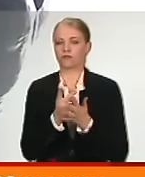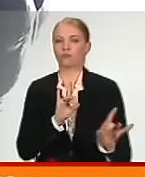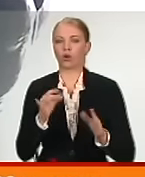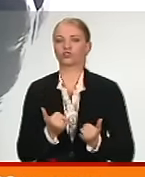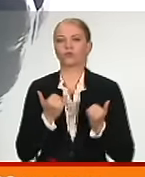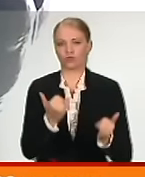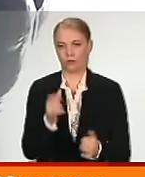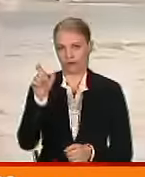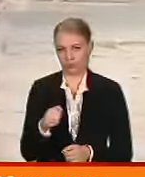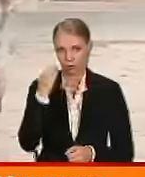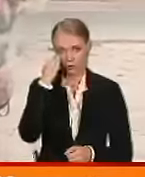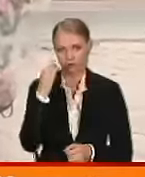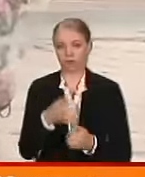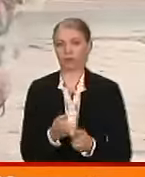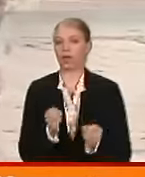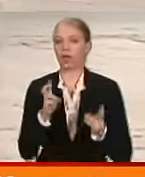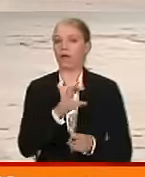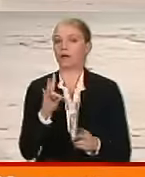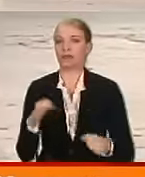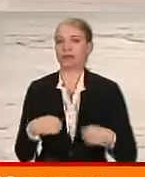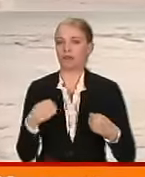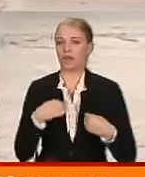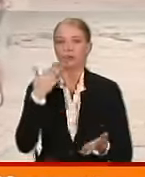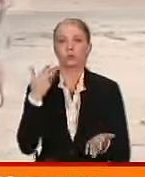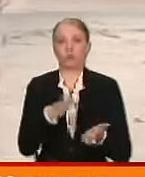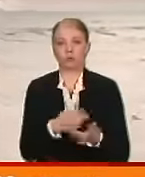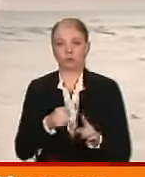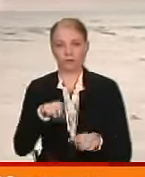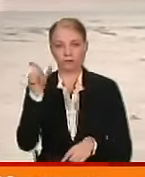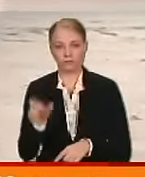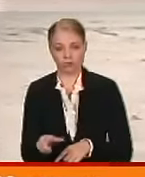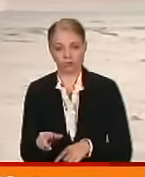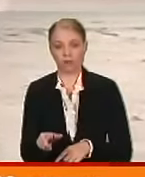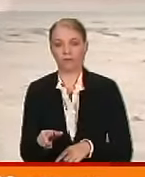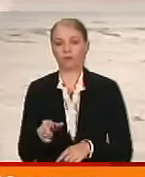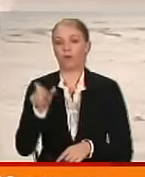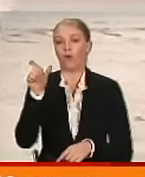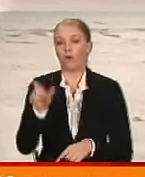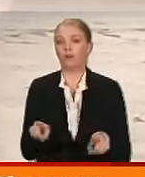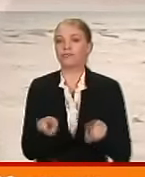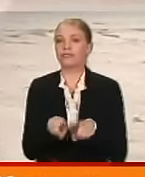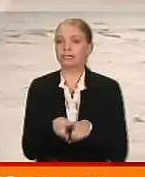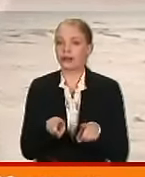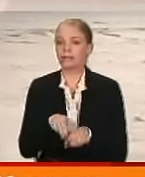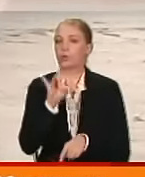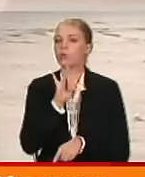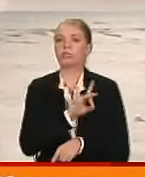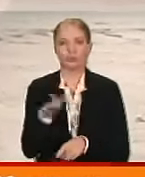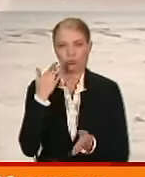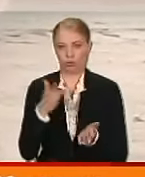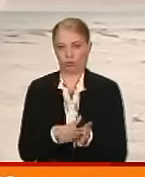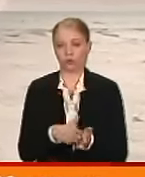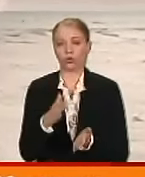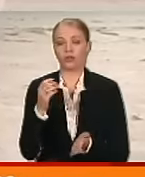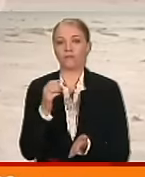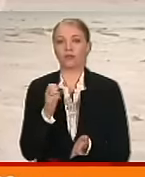вшанувати його пам'ять. Як би не старались опозорити цього чоловіка, он все равно не будет опозорен,